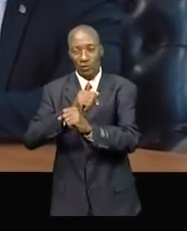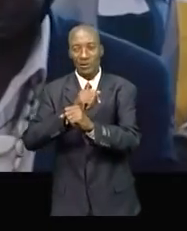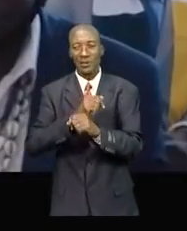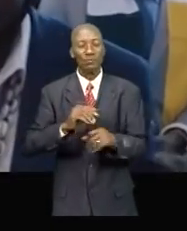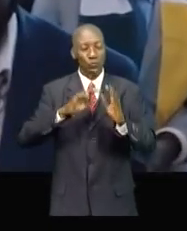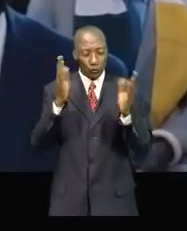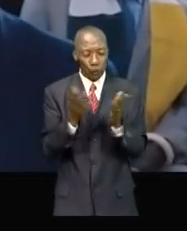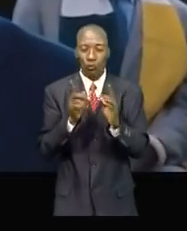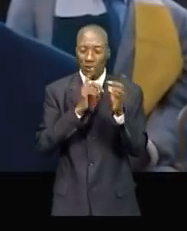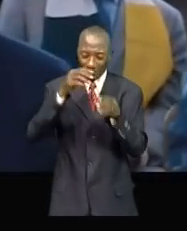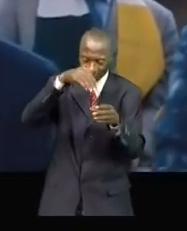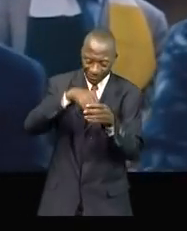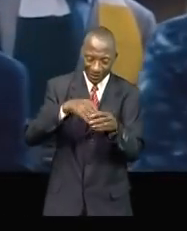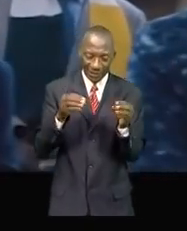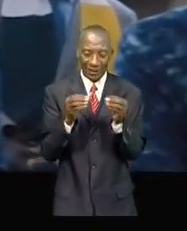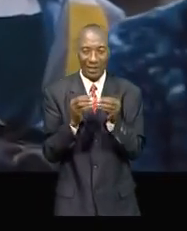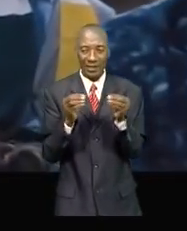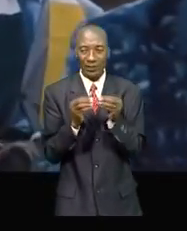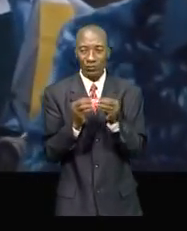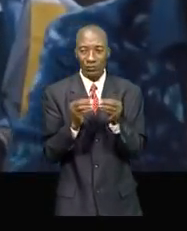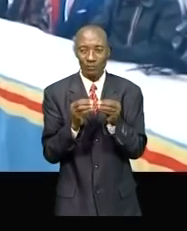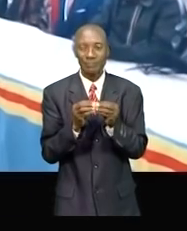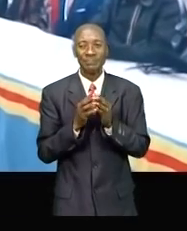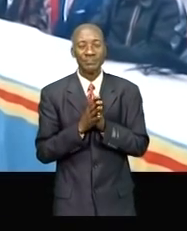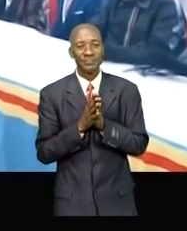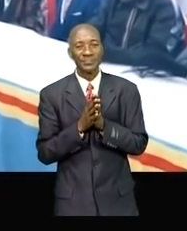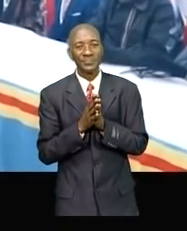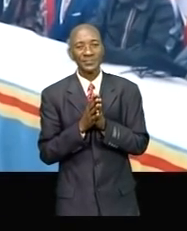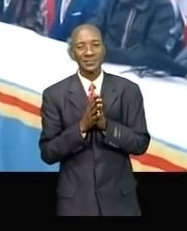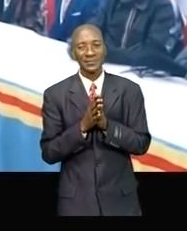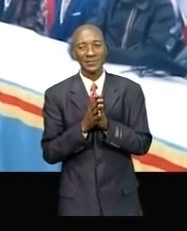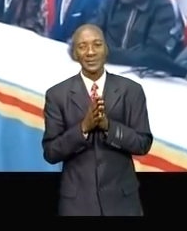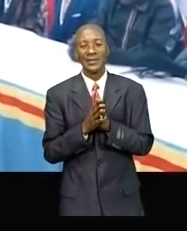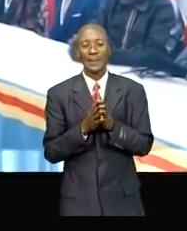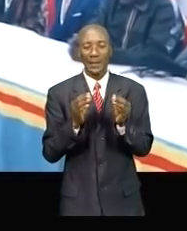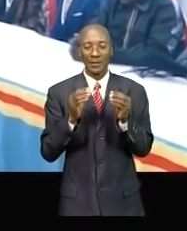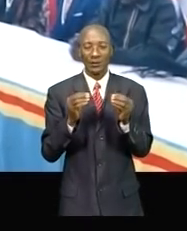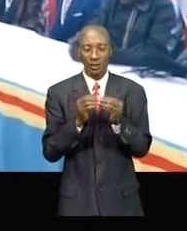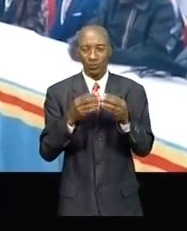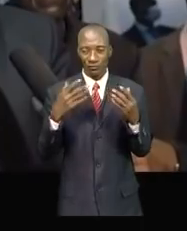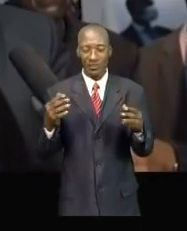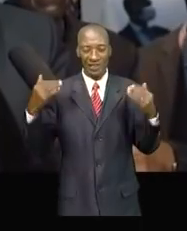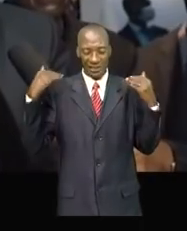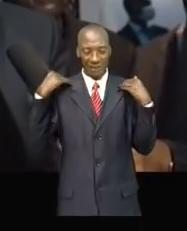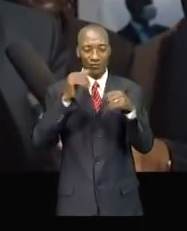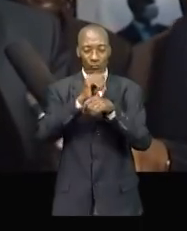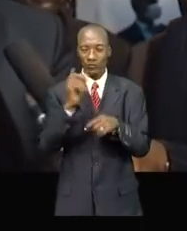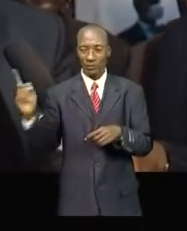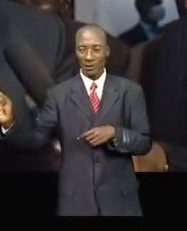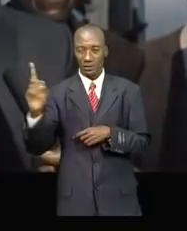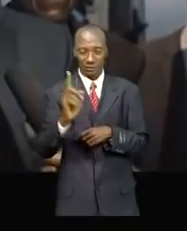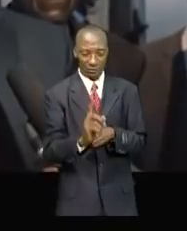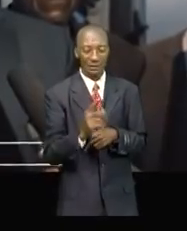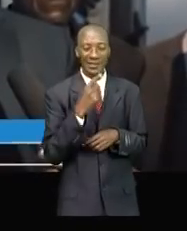de cette rencontre. Pour ces gardiens de la tradition, il faut en premier lieu bannir les tribalismes. Il faut s'aimer en tant que